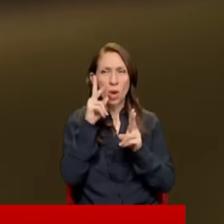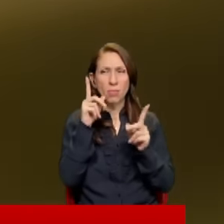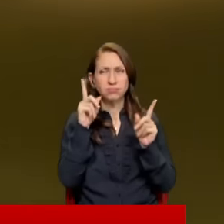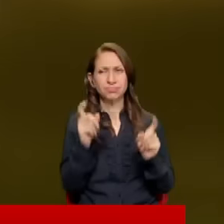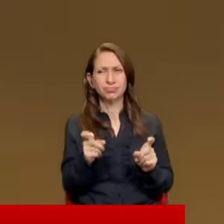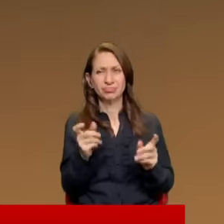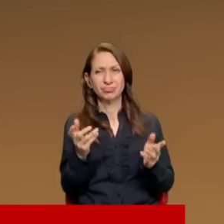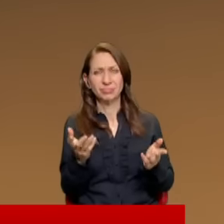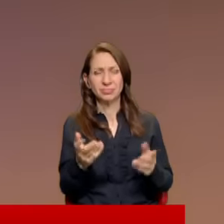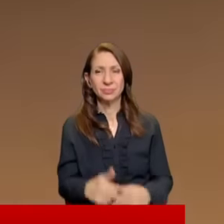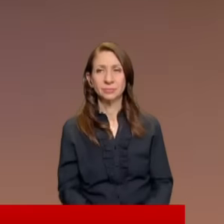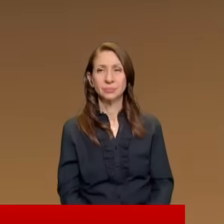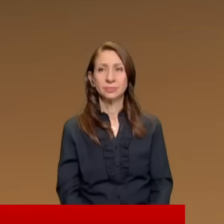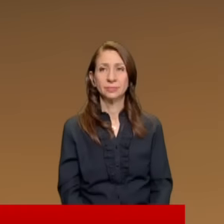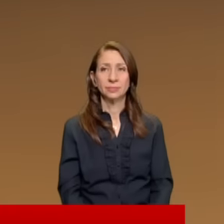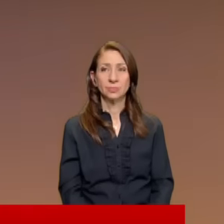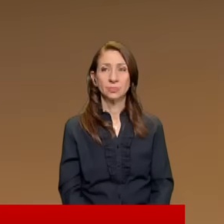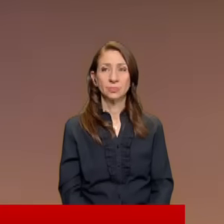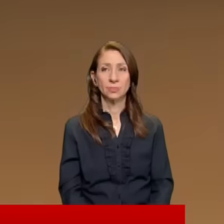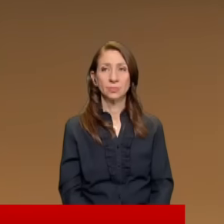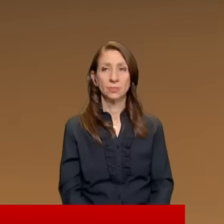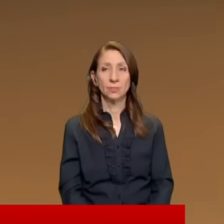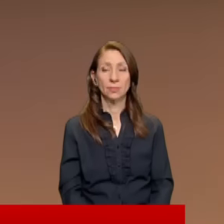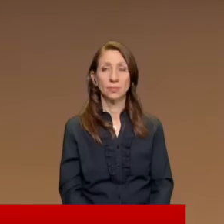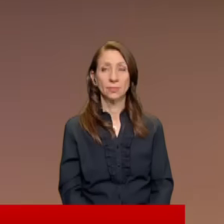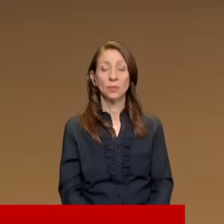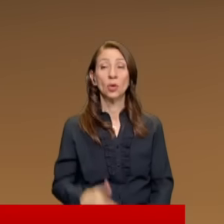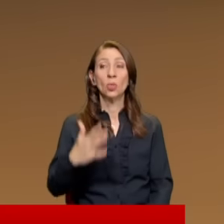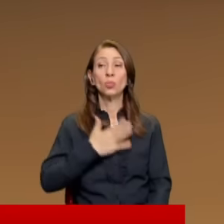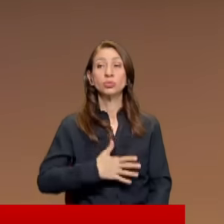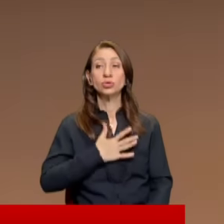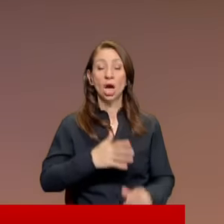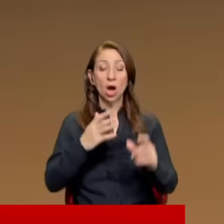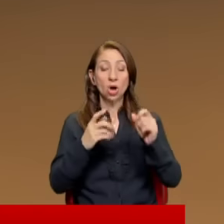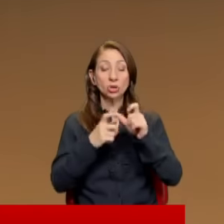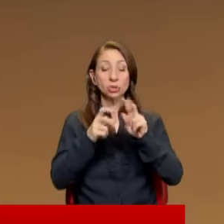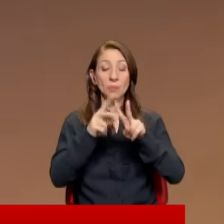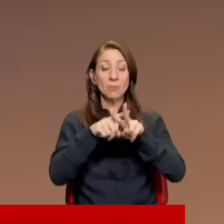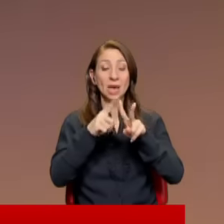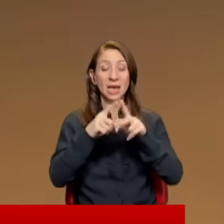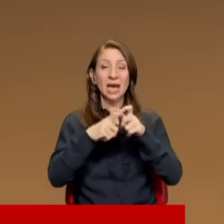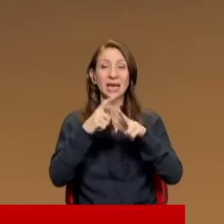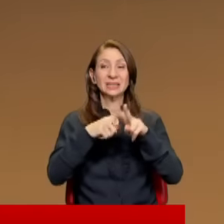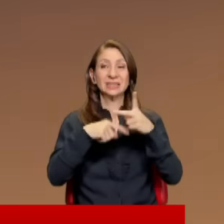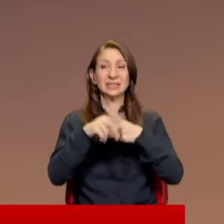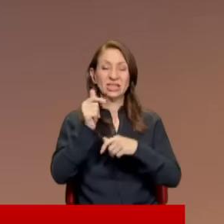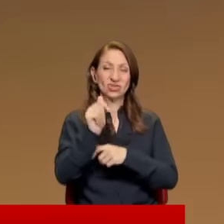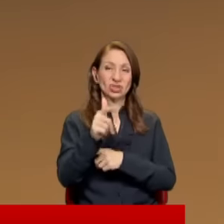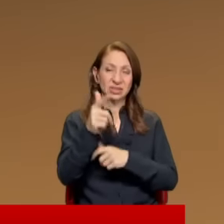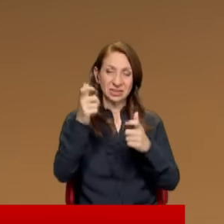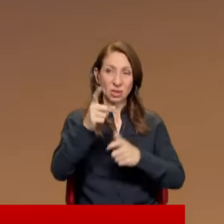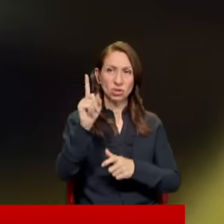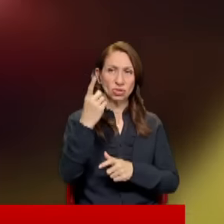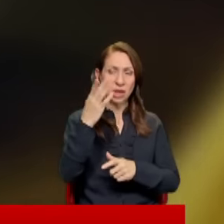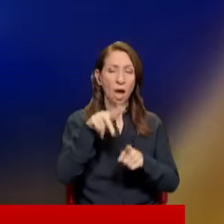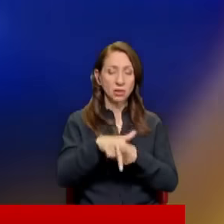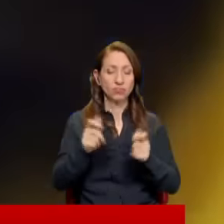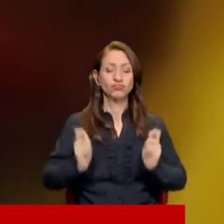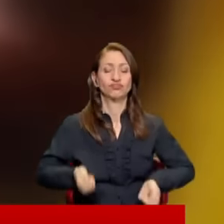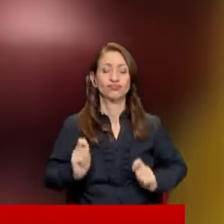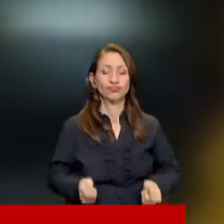görüyorum dedirtti kım geçerim ya Bursa'nın Osmangazi ilçesinde Yunuseli Mahallesinde meydana geldi ilginç olay at